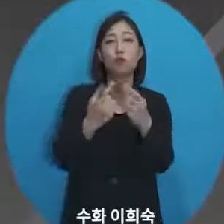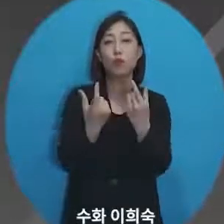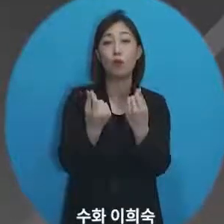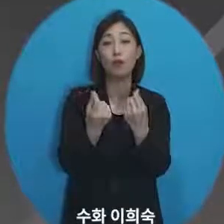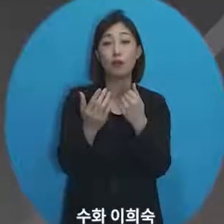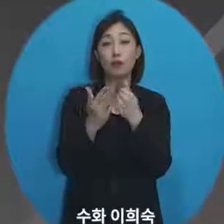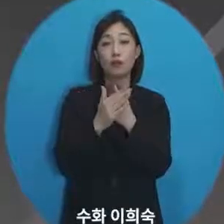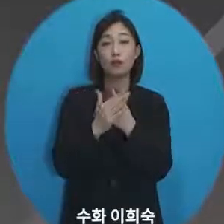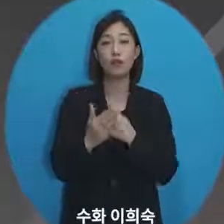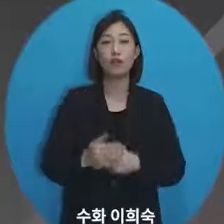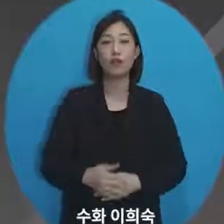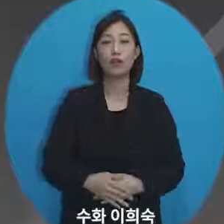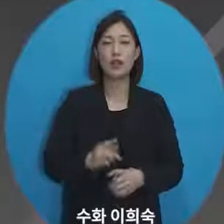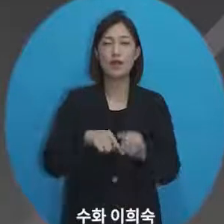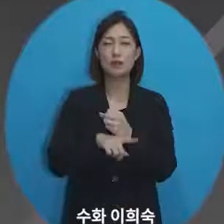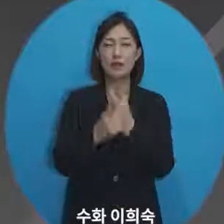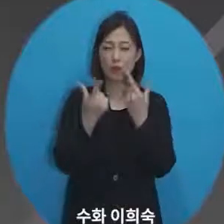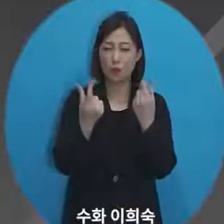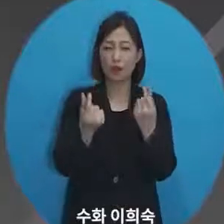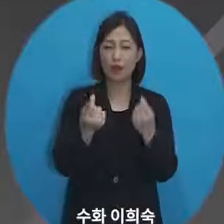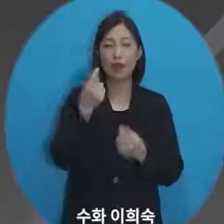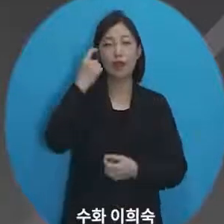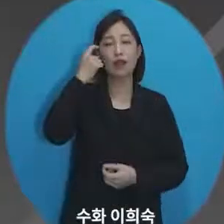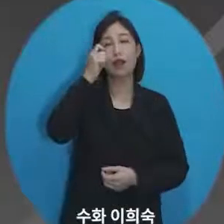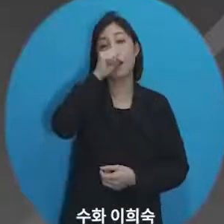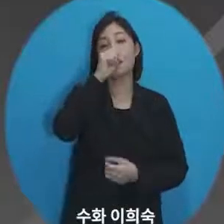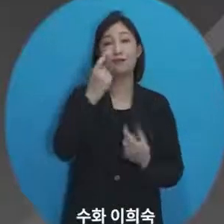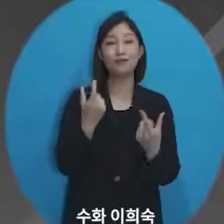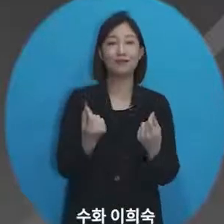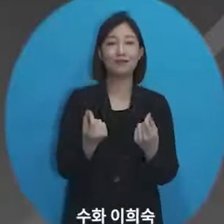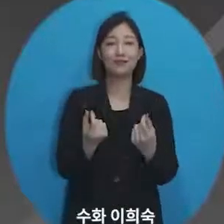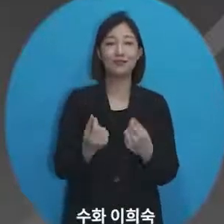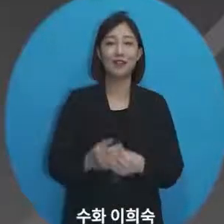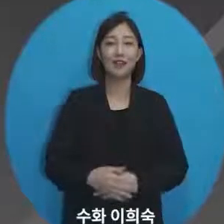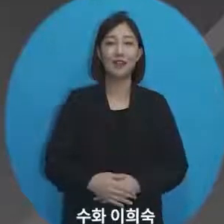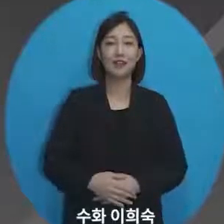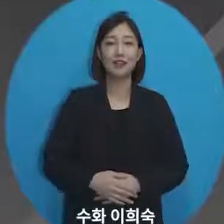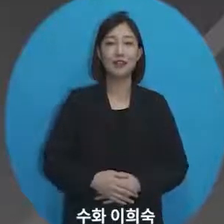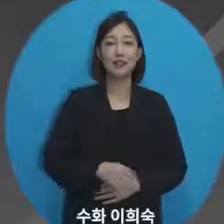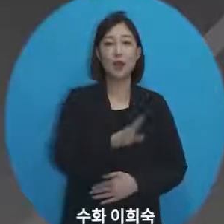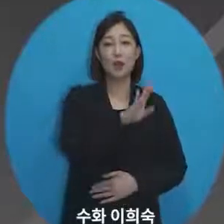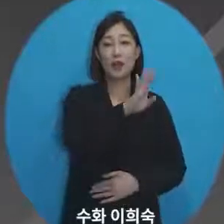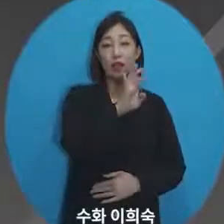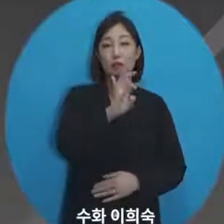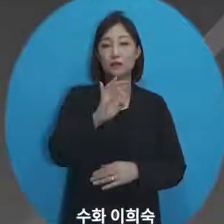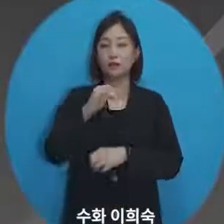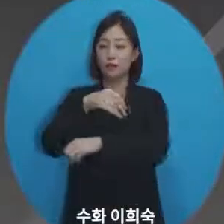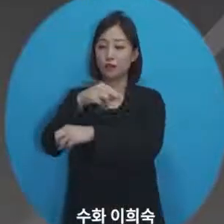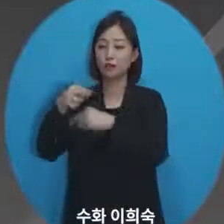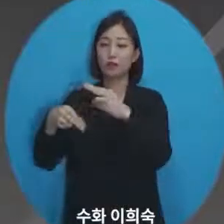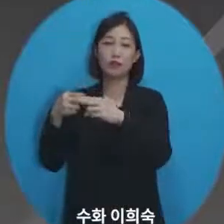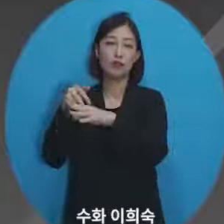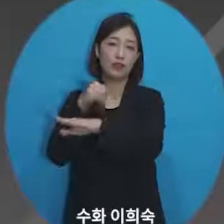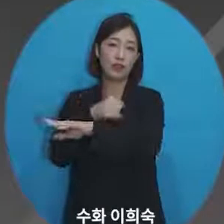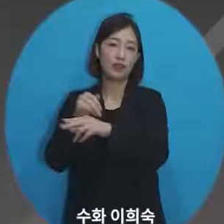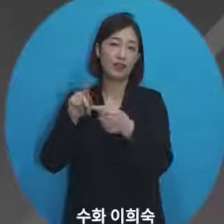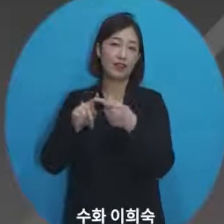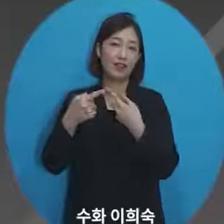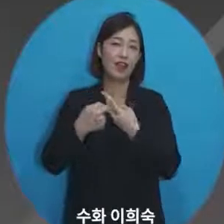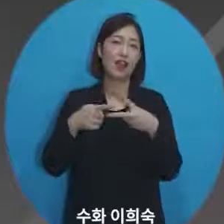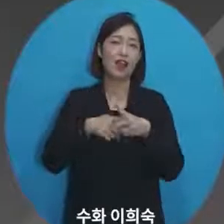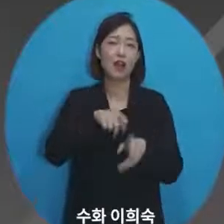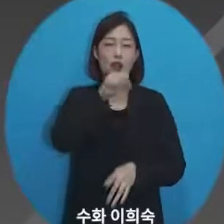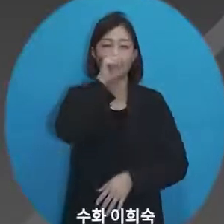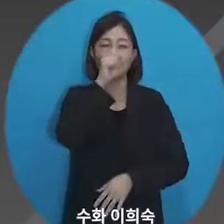점에서는 동일한 개념이다라고 보시고 우리가 베리어 프리와 유니버설 디자인에 대해서 좀 이해를 하셨으면 좋을